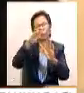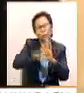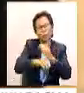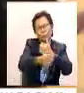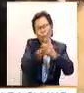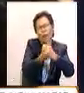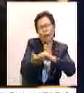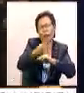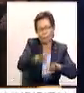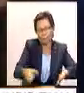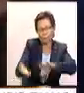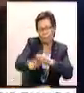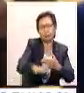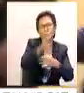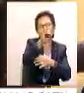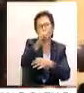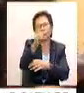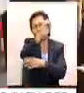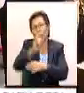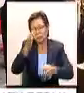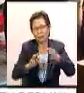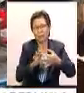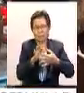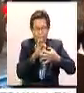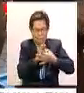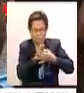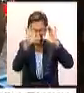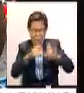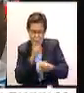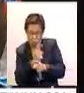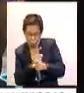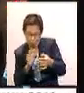kanak-kanak sebanyak 71% jika dipasang dengan kaedah yang betul.